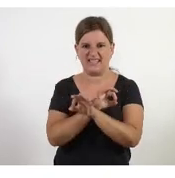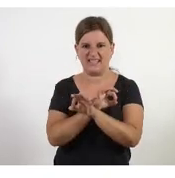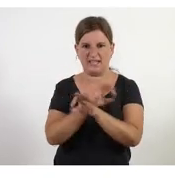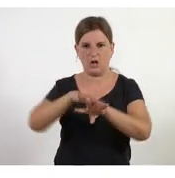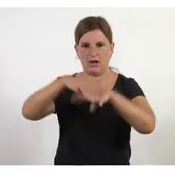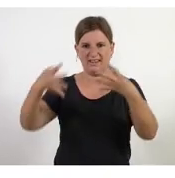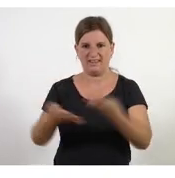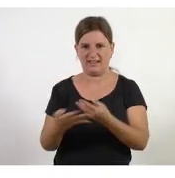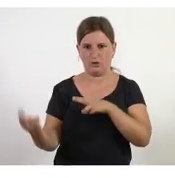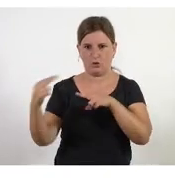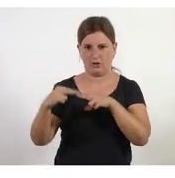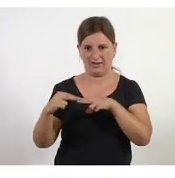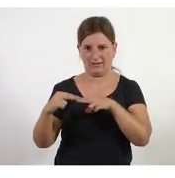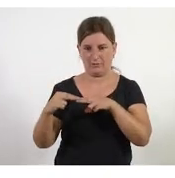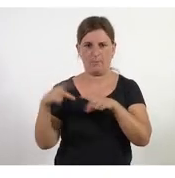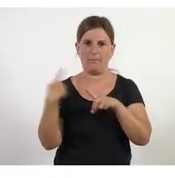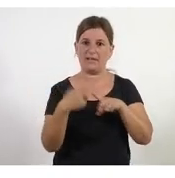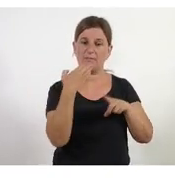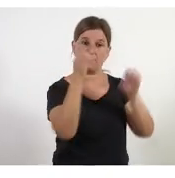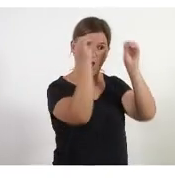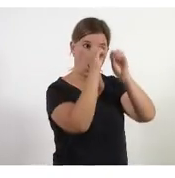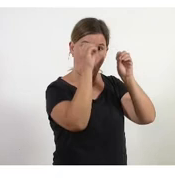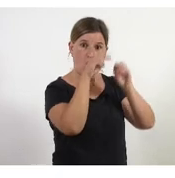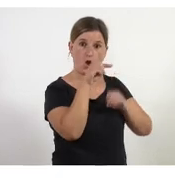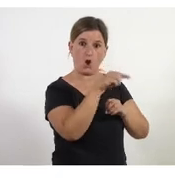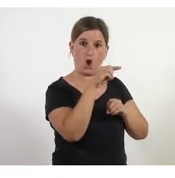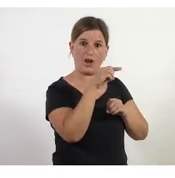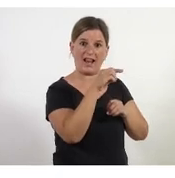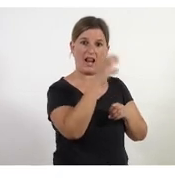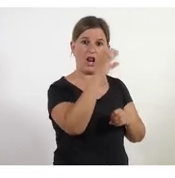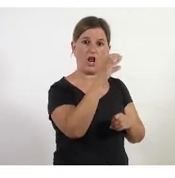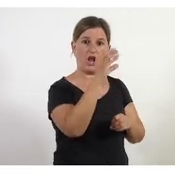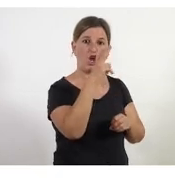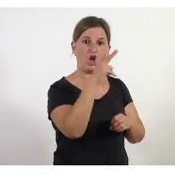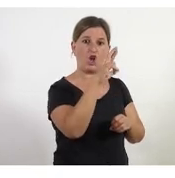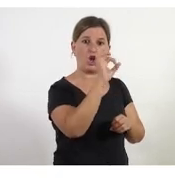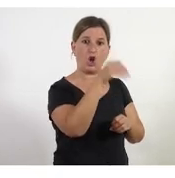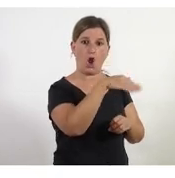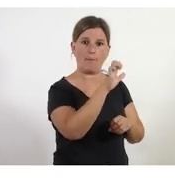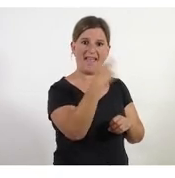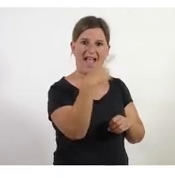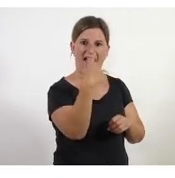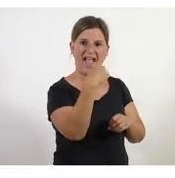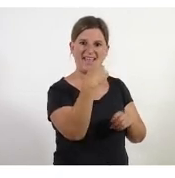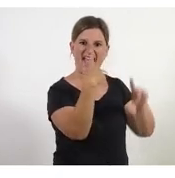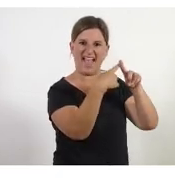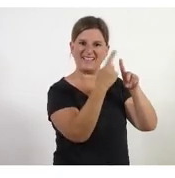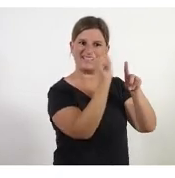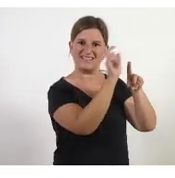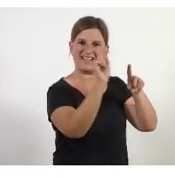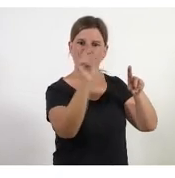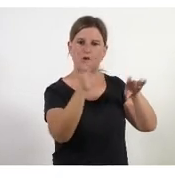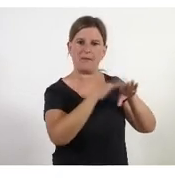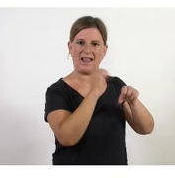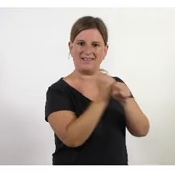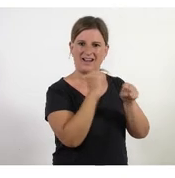Si fem servir l'aplicació de Google, sí que el mateix Chrome tenen unes extensions que permeten treballar